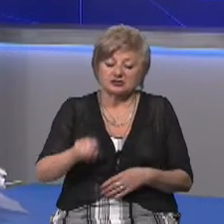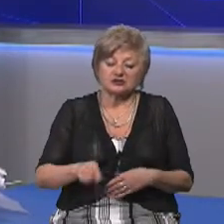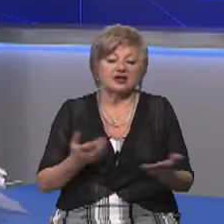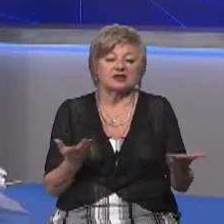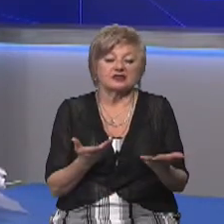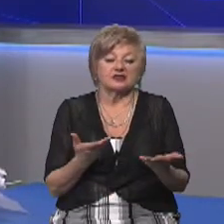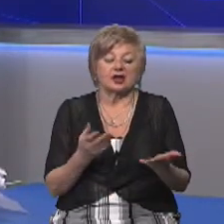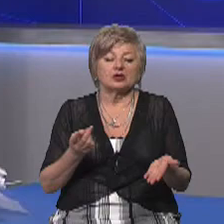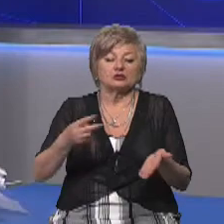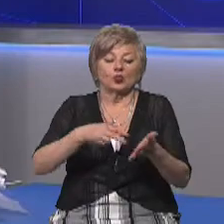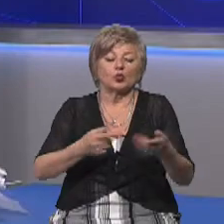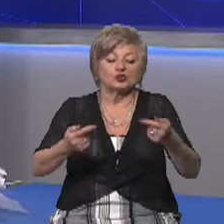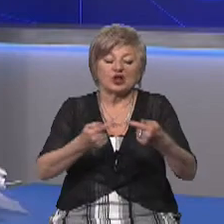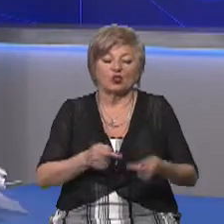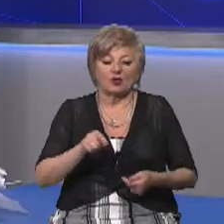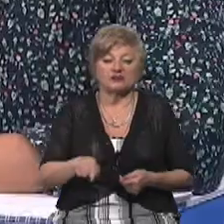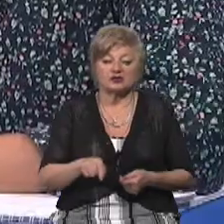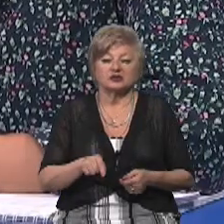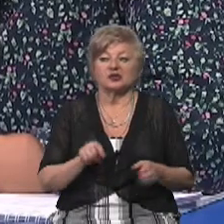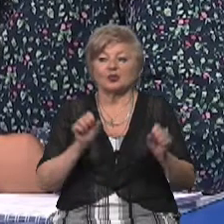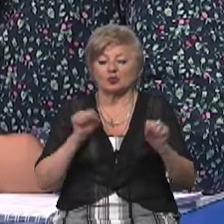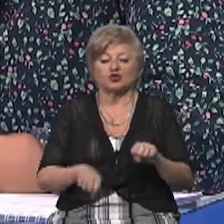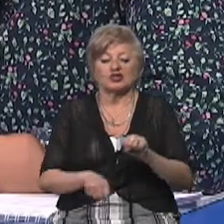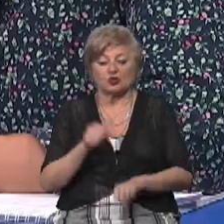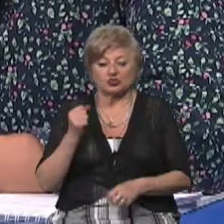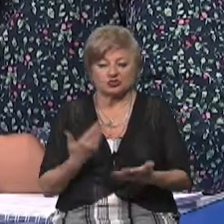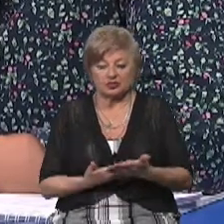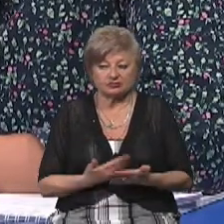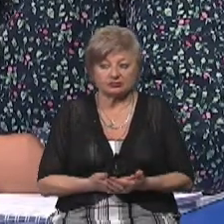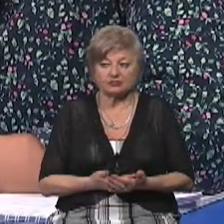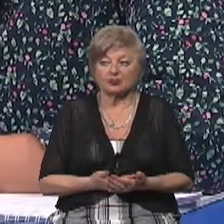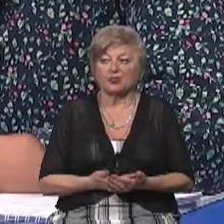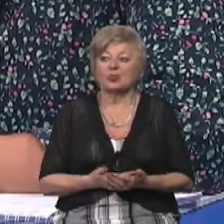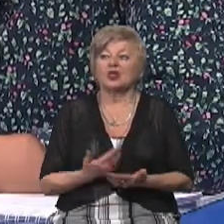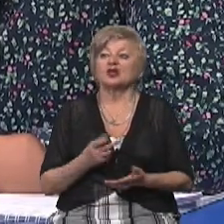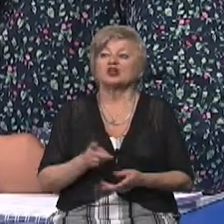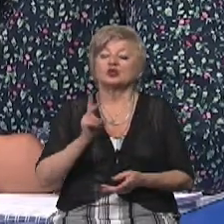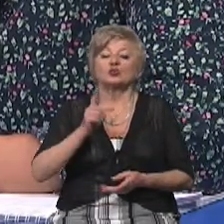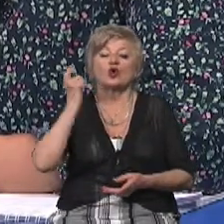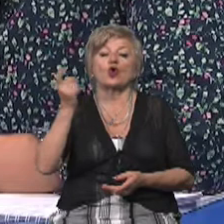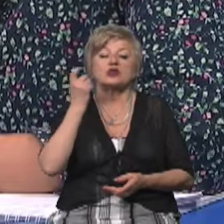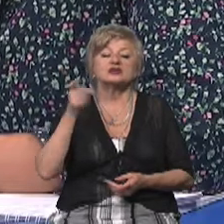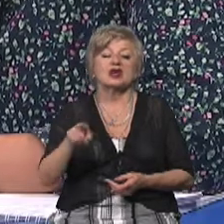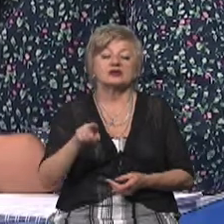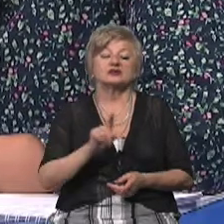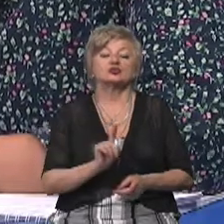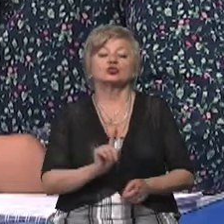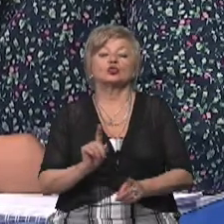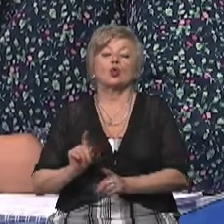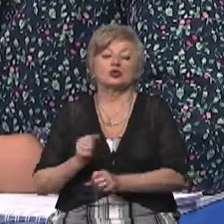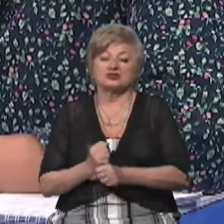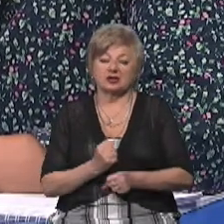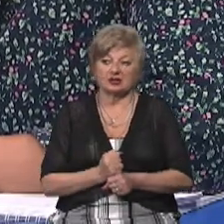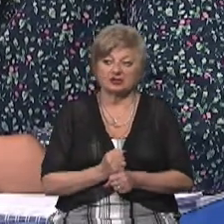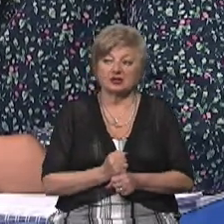якому встановлено це можливе порушення, і суб'єкт господарювання, який це зробив. Угу.